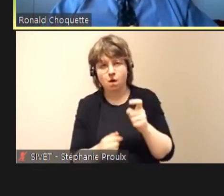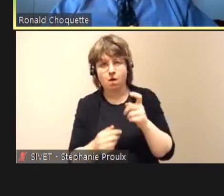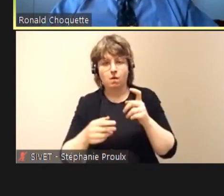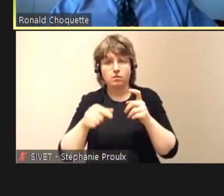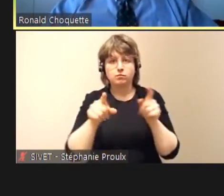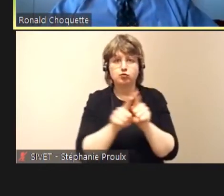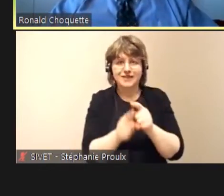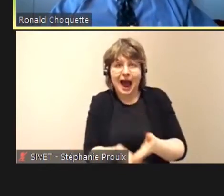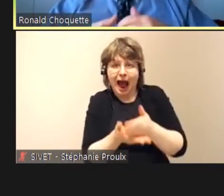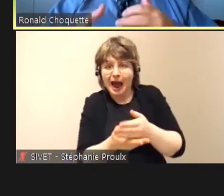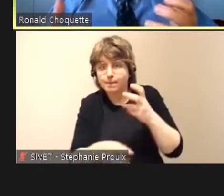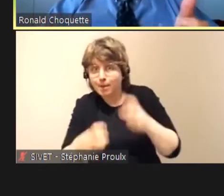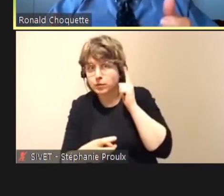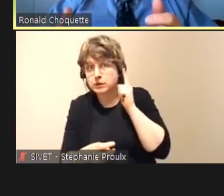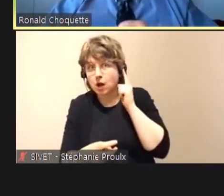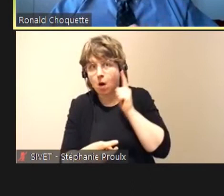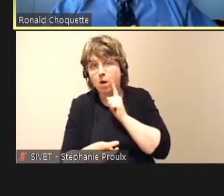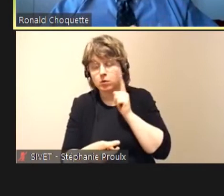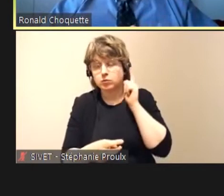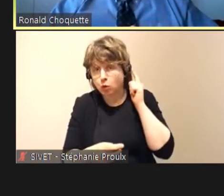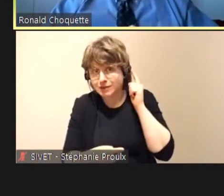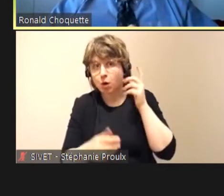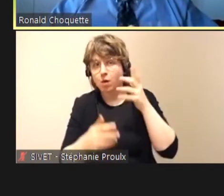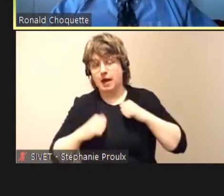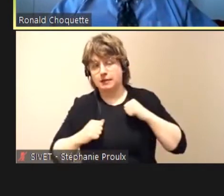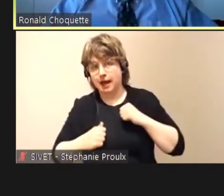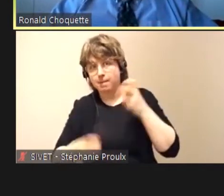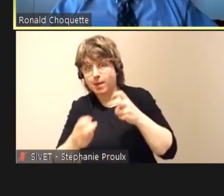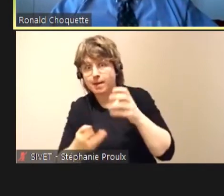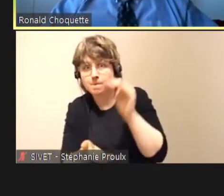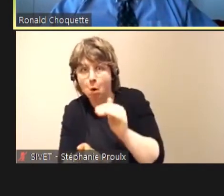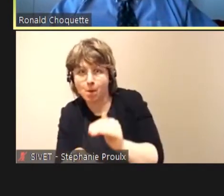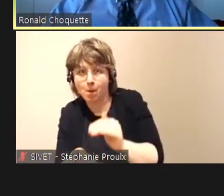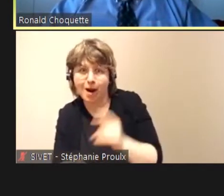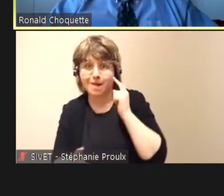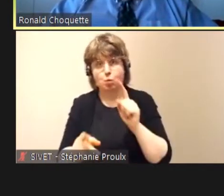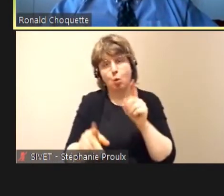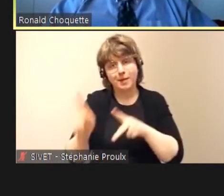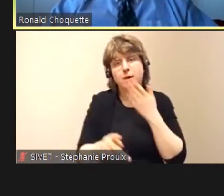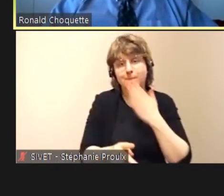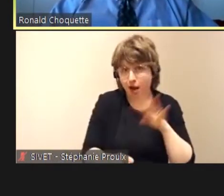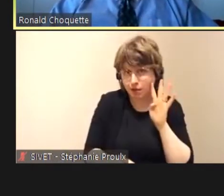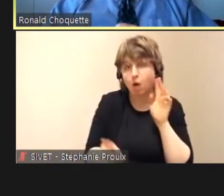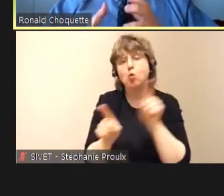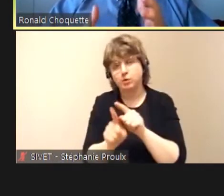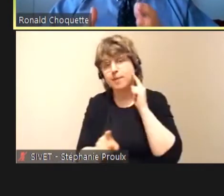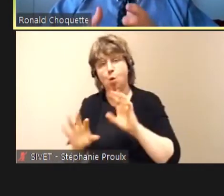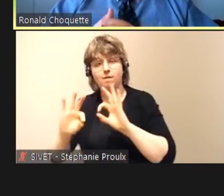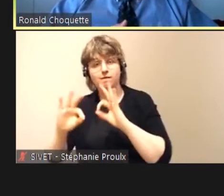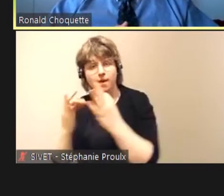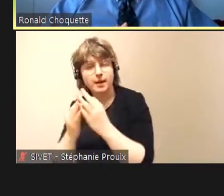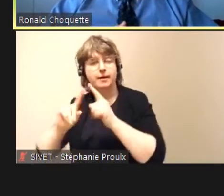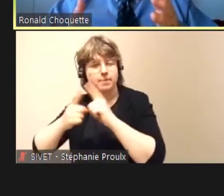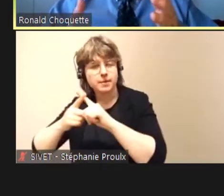effets du problème d'audition chez la personne malentendante et son entourage. OK? Les